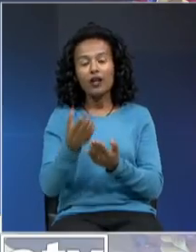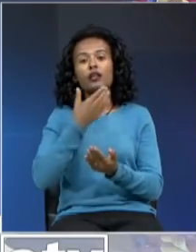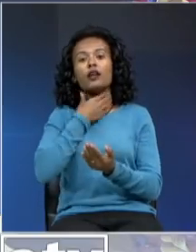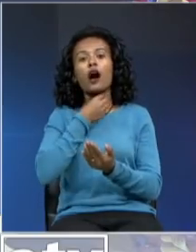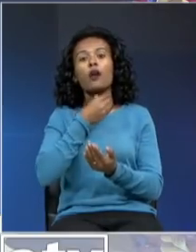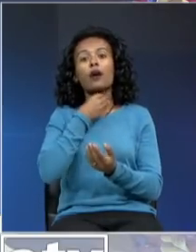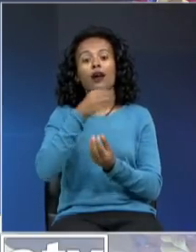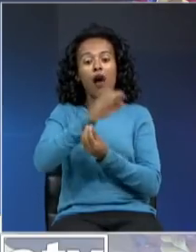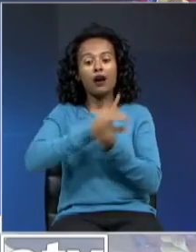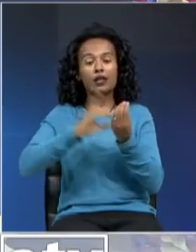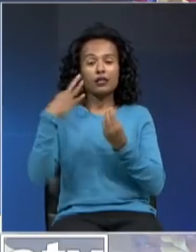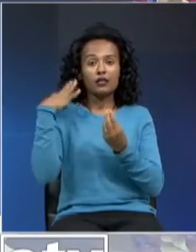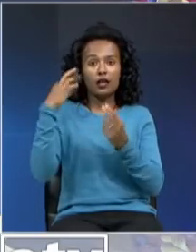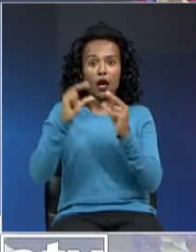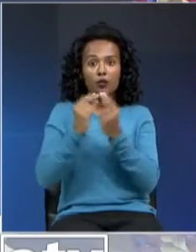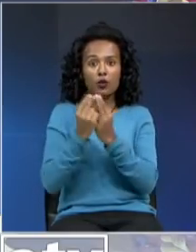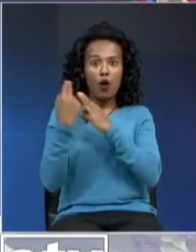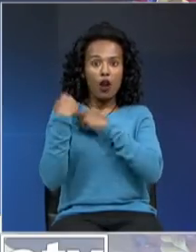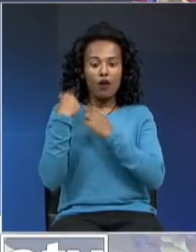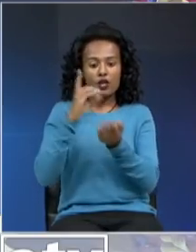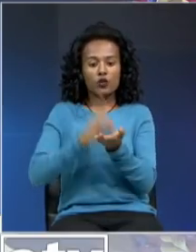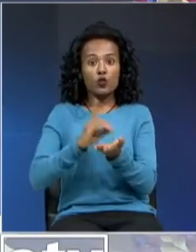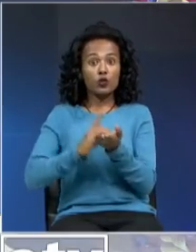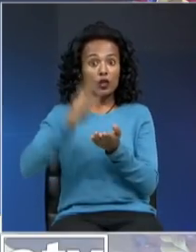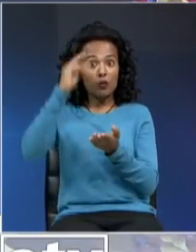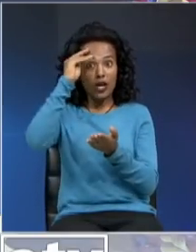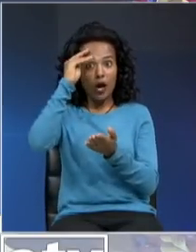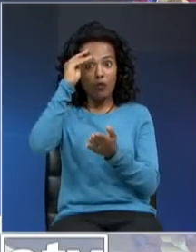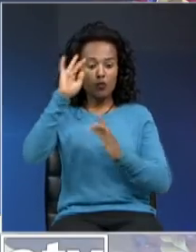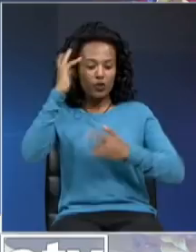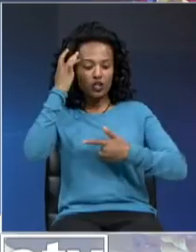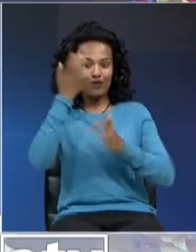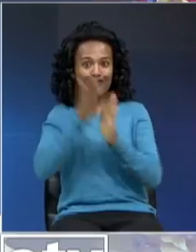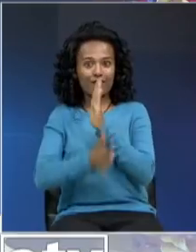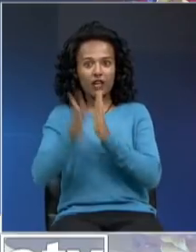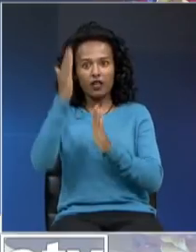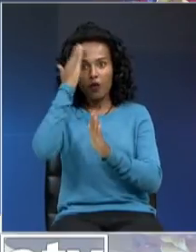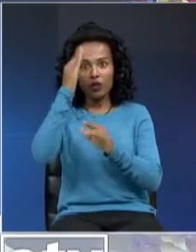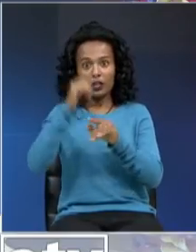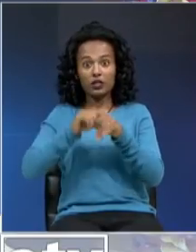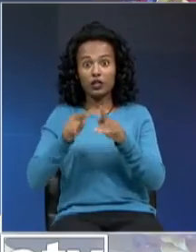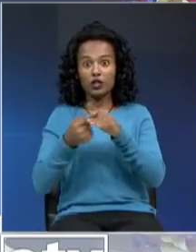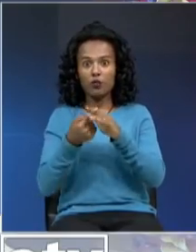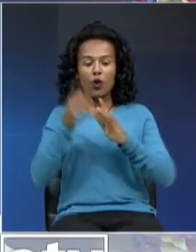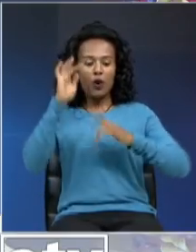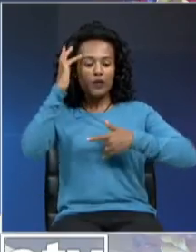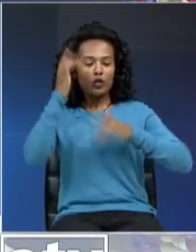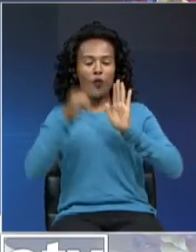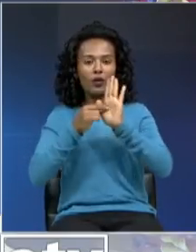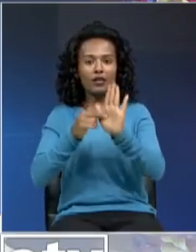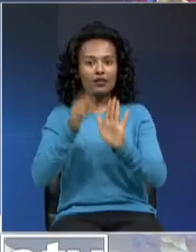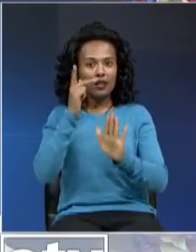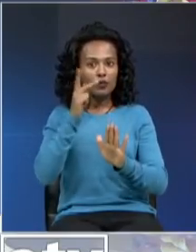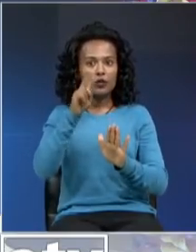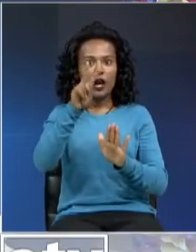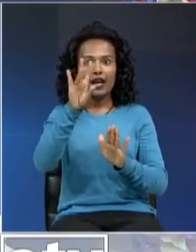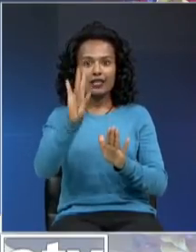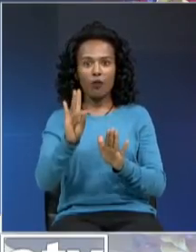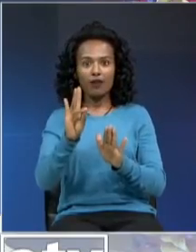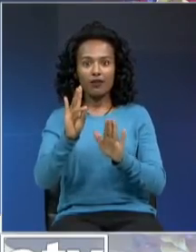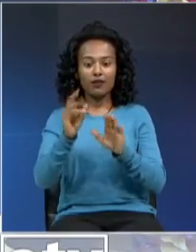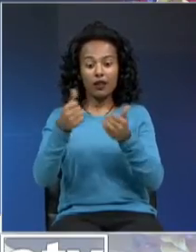የአማራ ክልል ጤና ቢሮ ኃላፊ ዶክተር መልካሙ በሽታው መከሰቱ ከታወቀበት ጀምሮ የበሽታው ምልክት ያየባቸው 27 ተጠርጣሪዎች